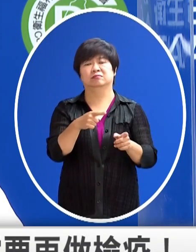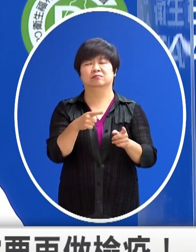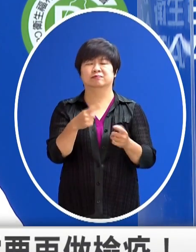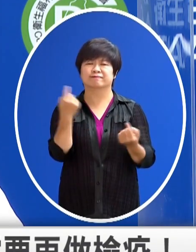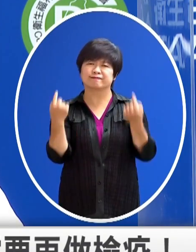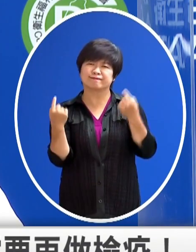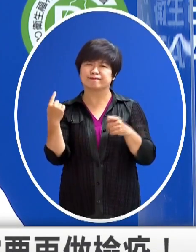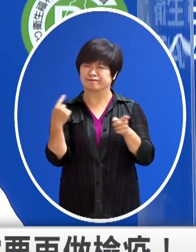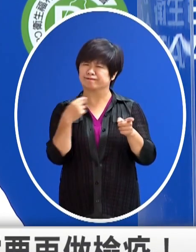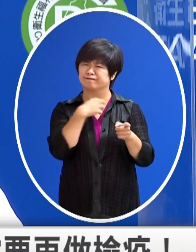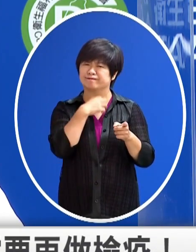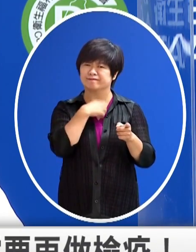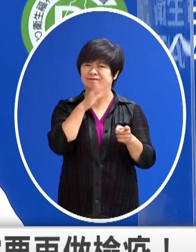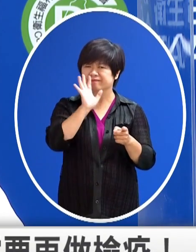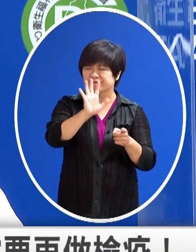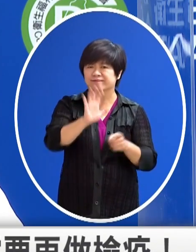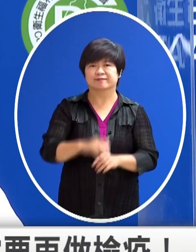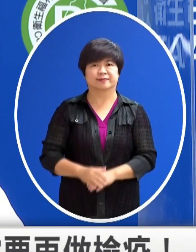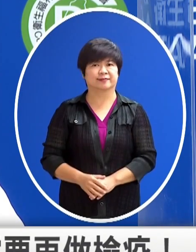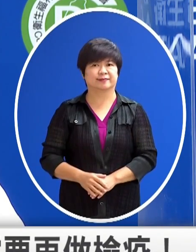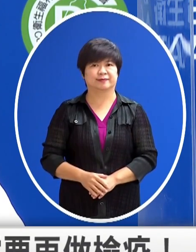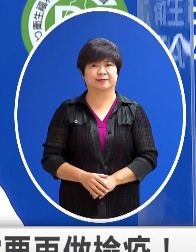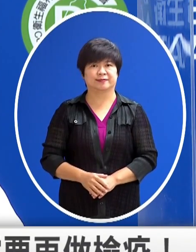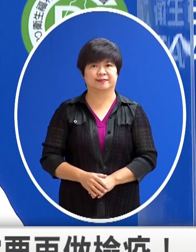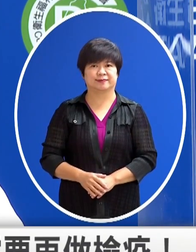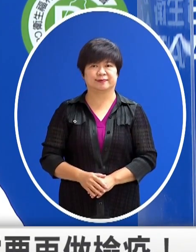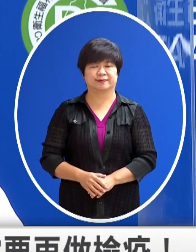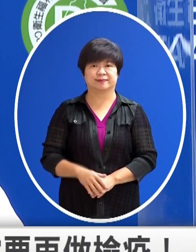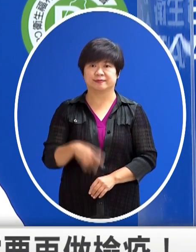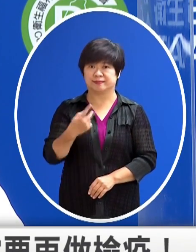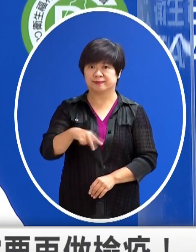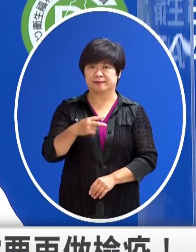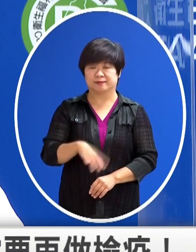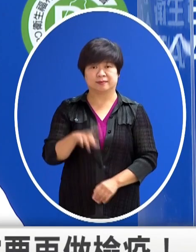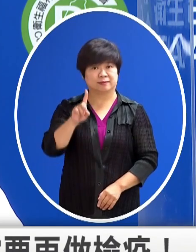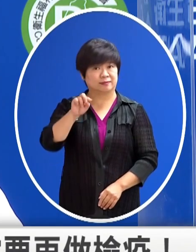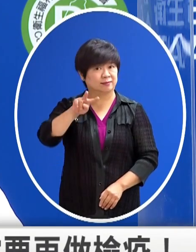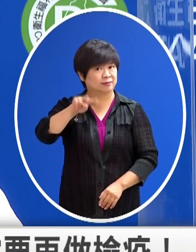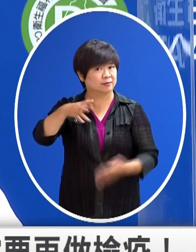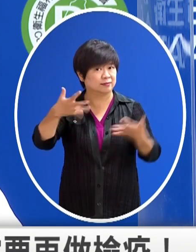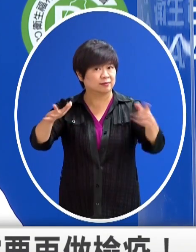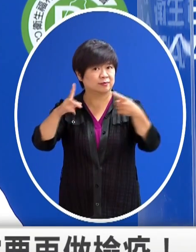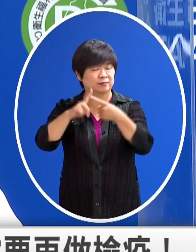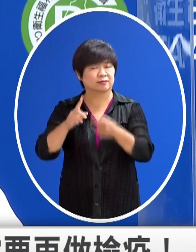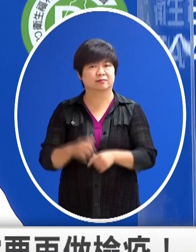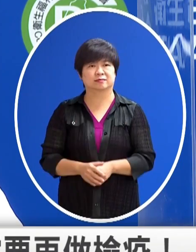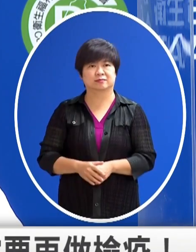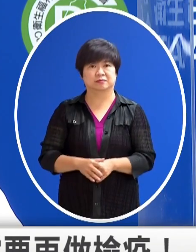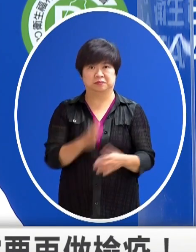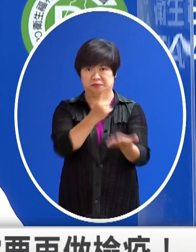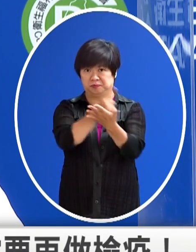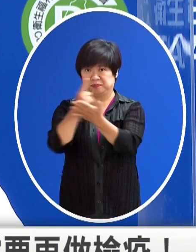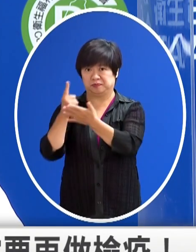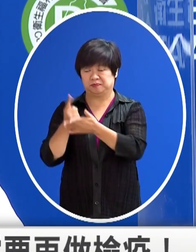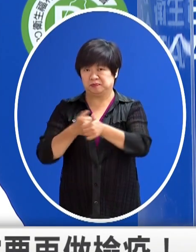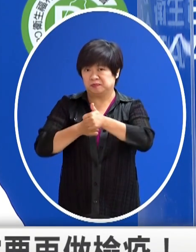对危险的一个环境里面。然后第二个，这12000多个，我们人人都要做疫